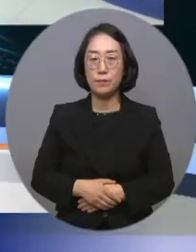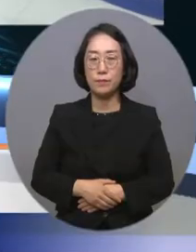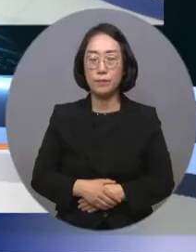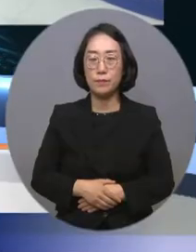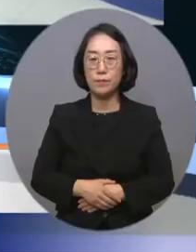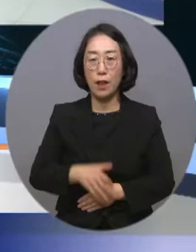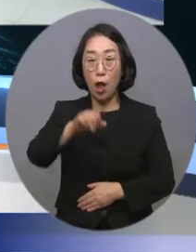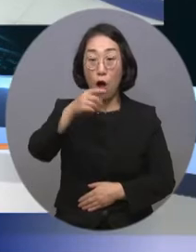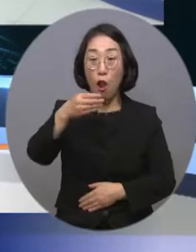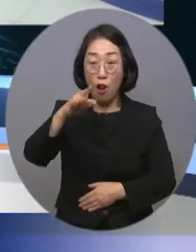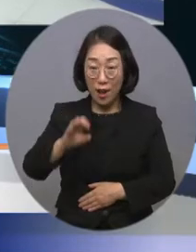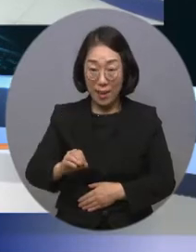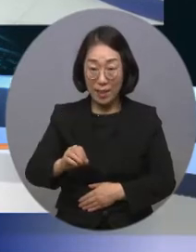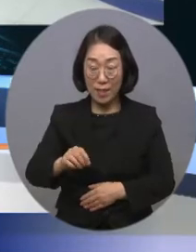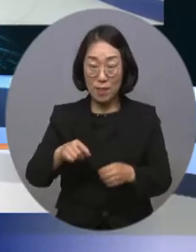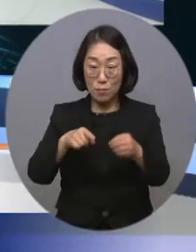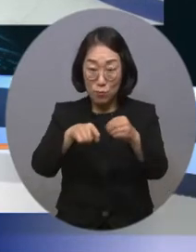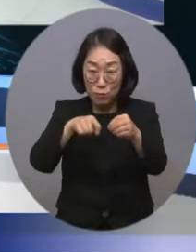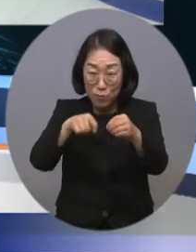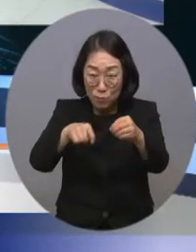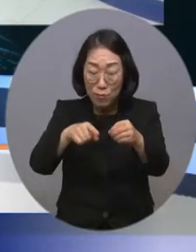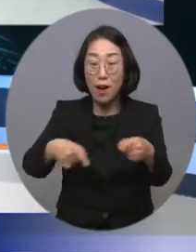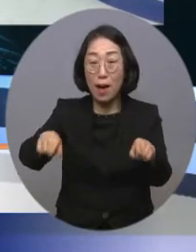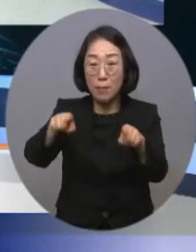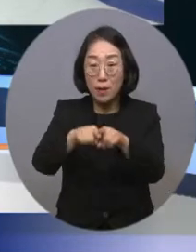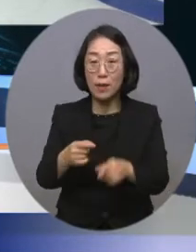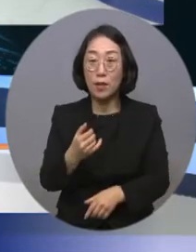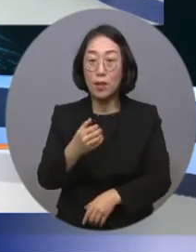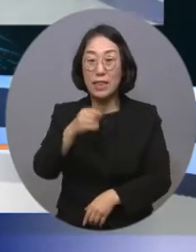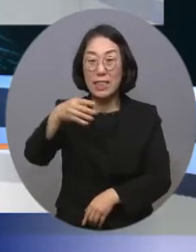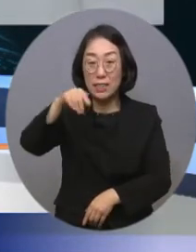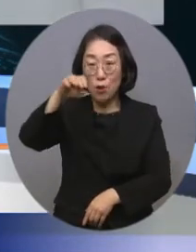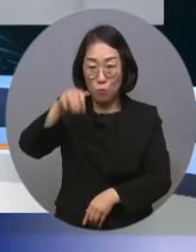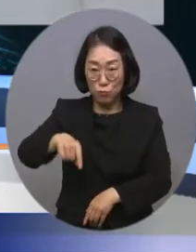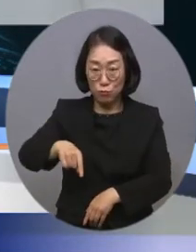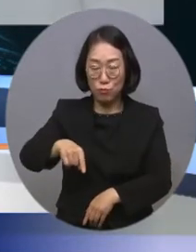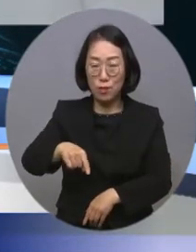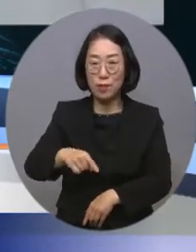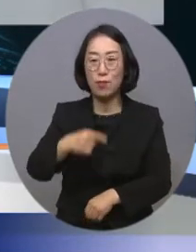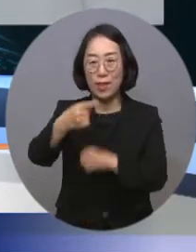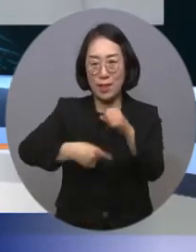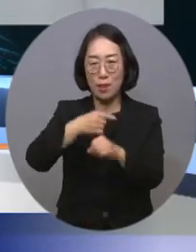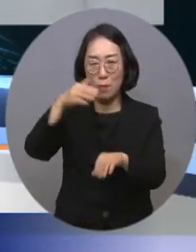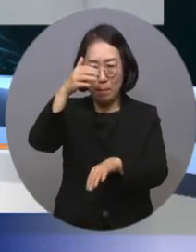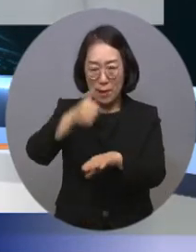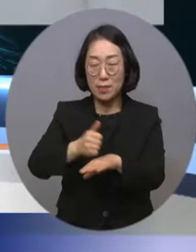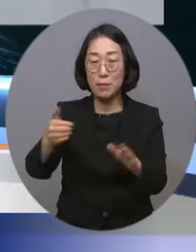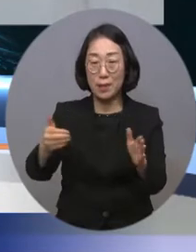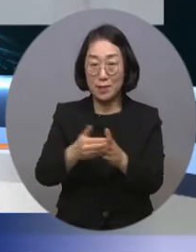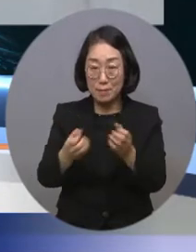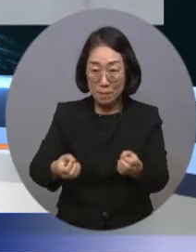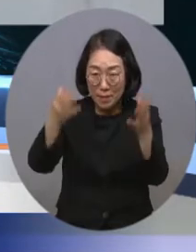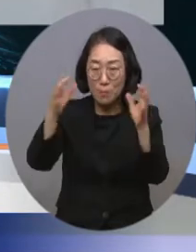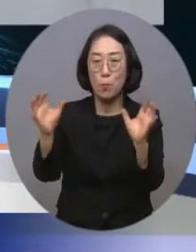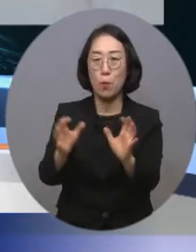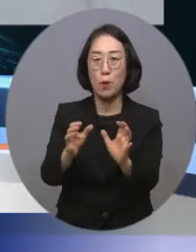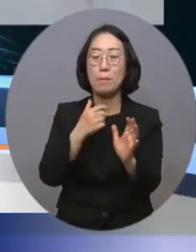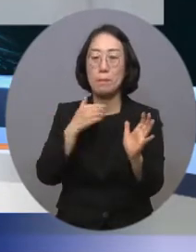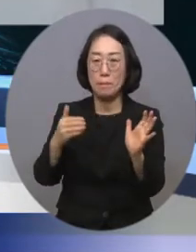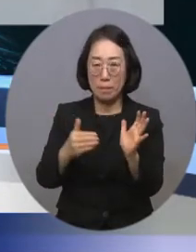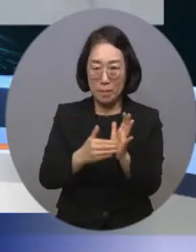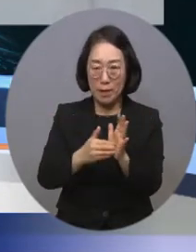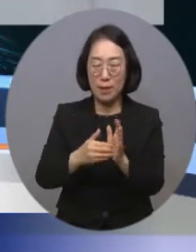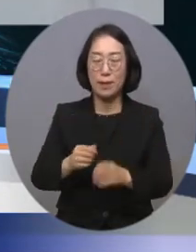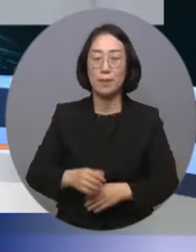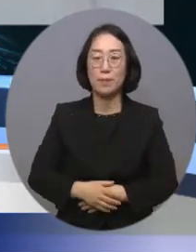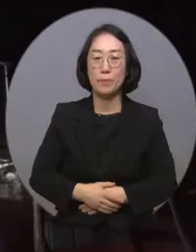컬링과 함께하는 생활체육문화 송년회가 경기도 의정부에서 열렸습니다. 특별한 송년 자리에 정우선 기자가 다녀왔습니다.